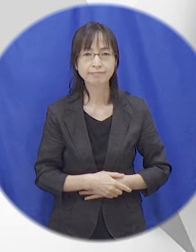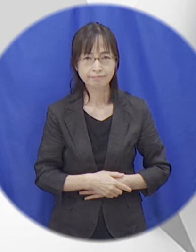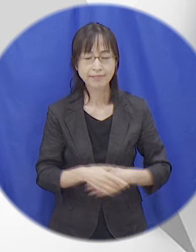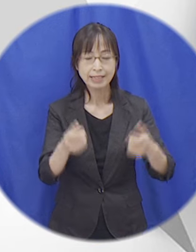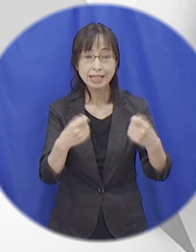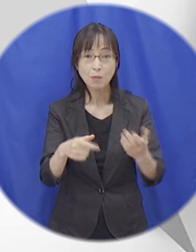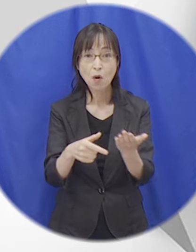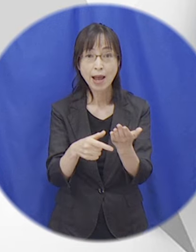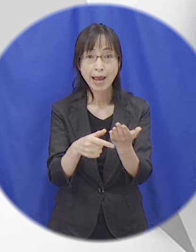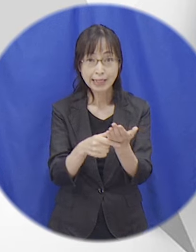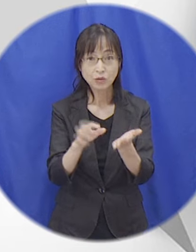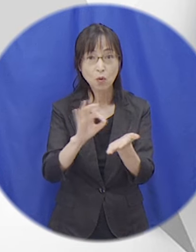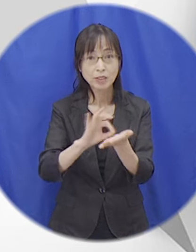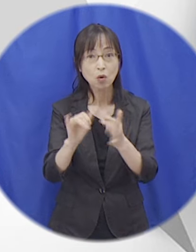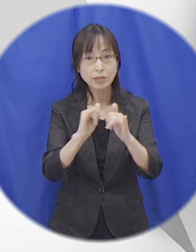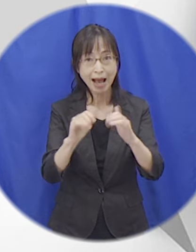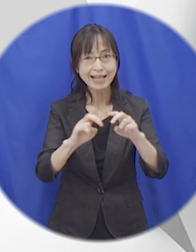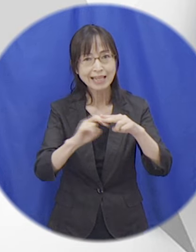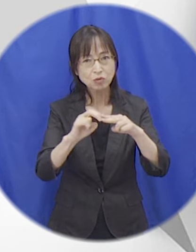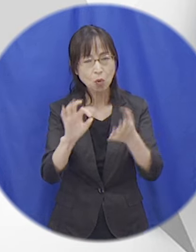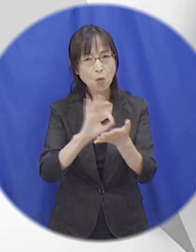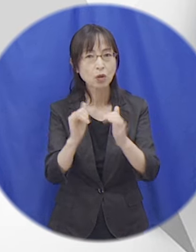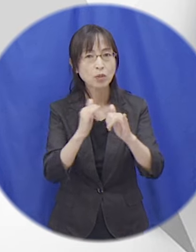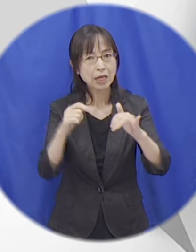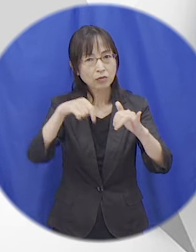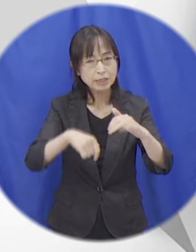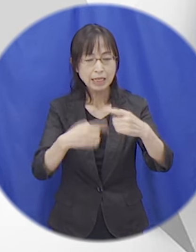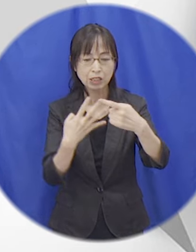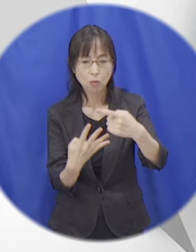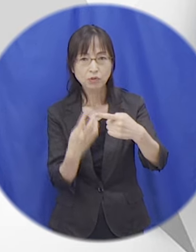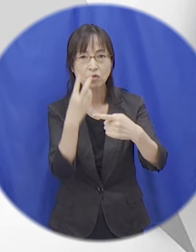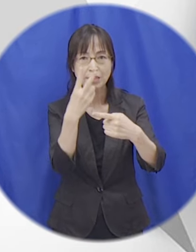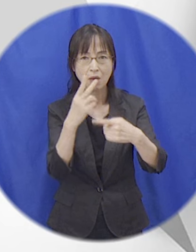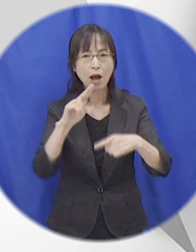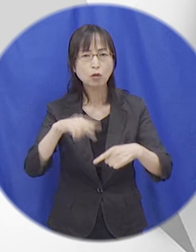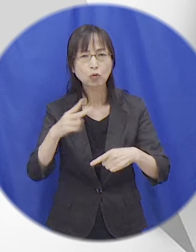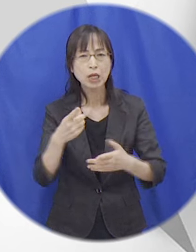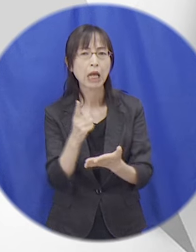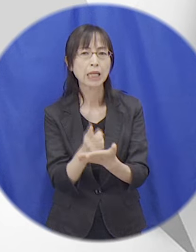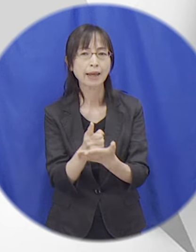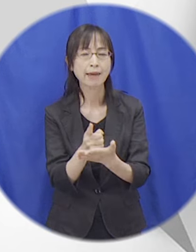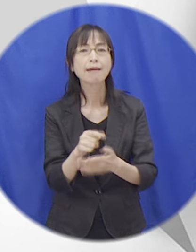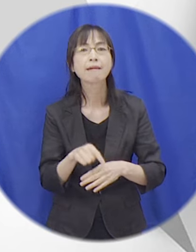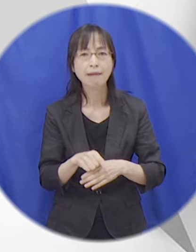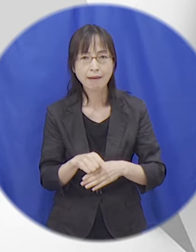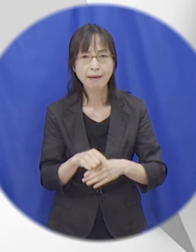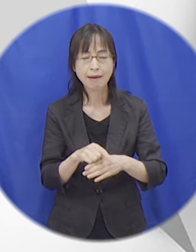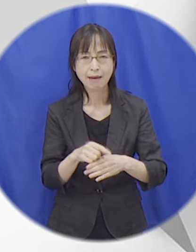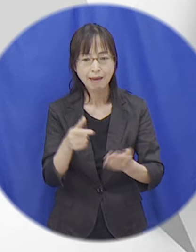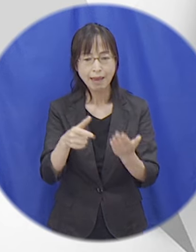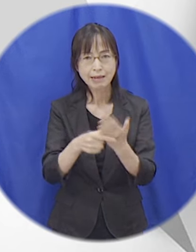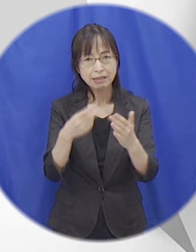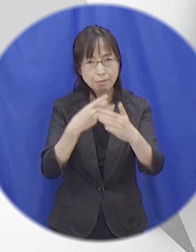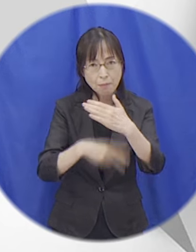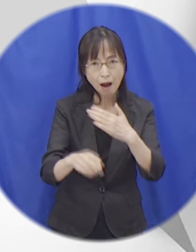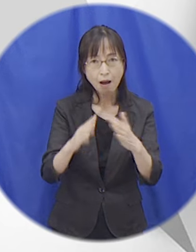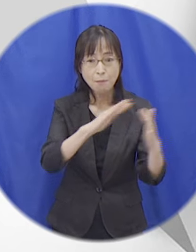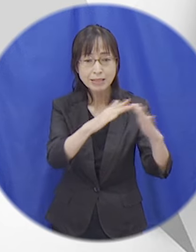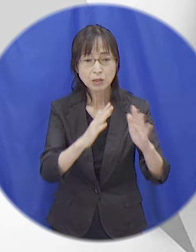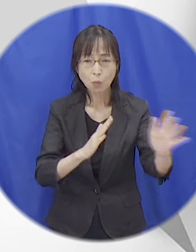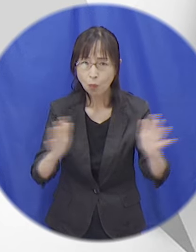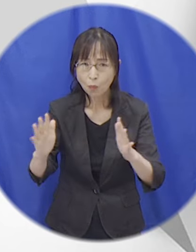池袋駅利用者、鉄道利用者のうちですね、4分の3が乗り換え利用のみでございまして、町へ回遊をしておらずです